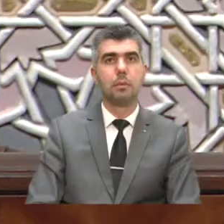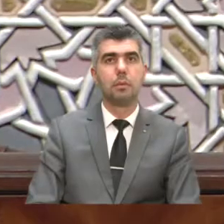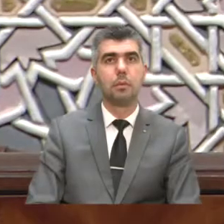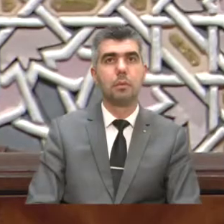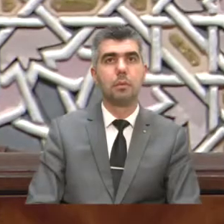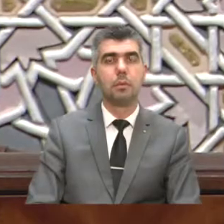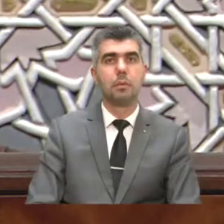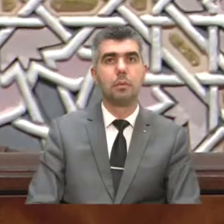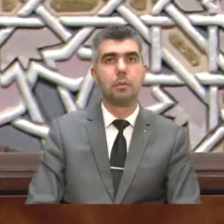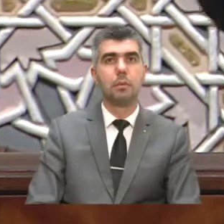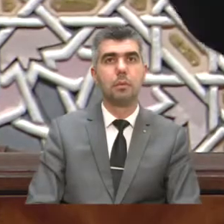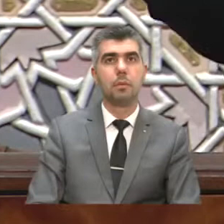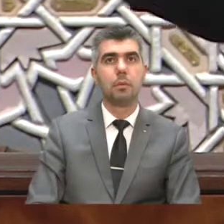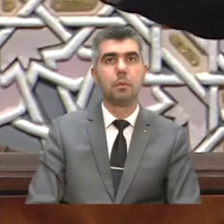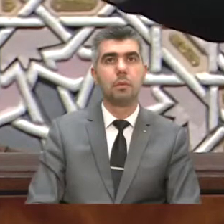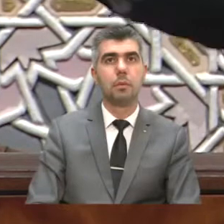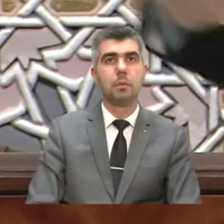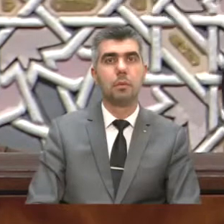واخا تفضلوا